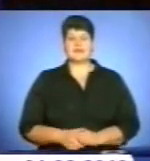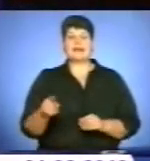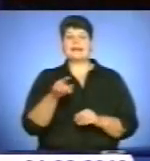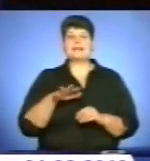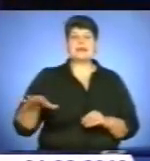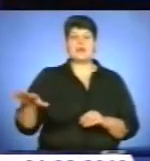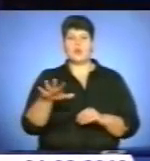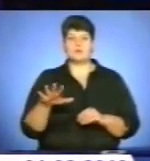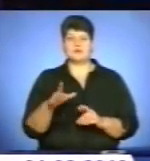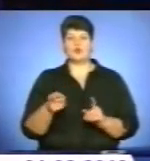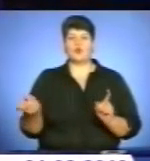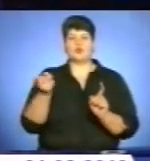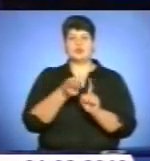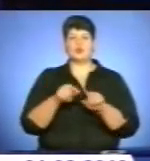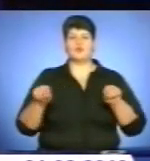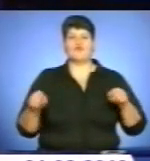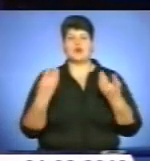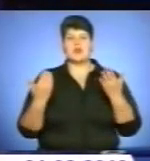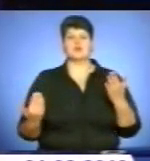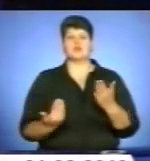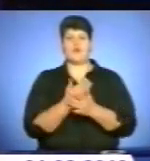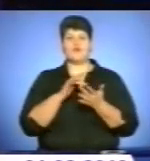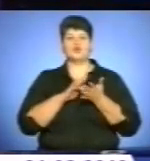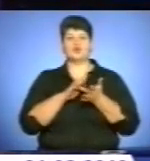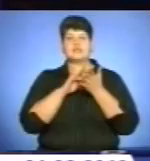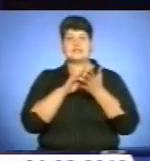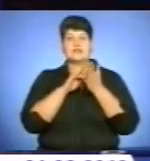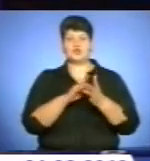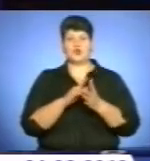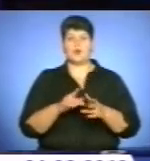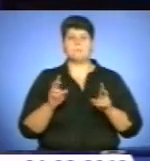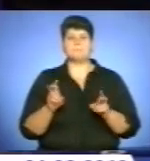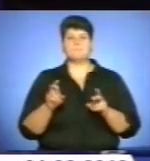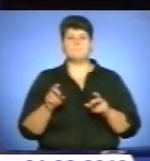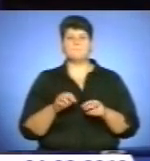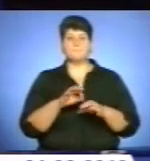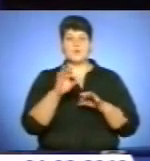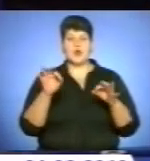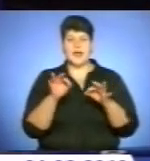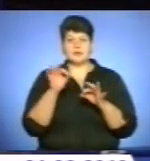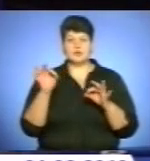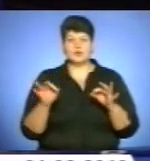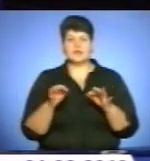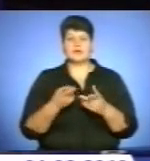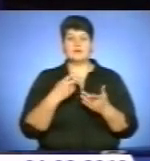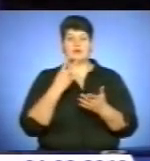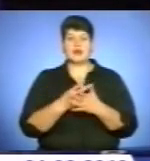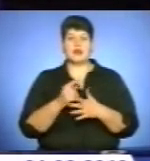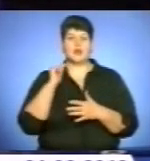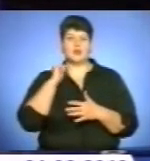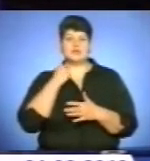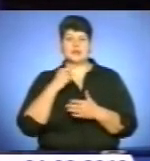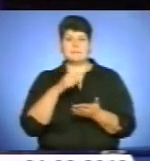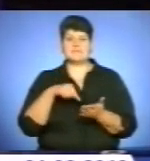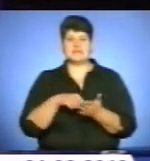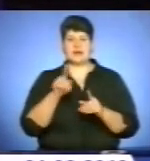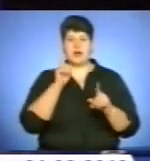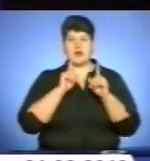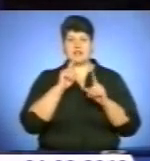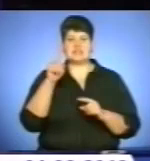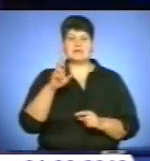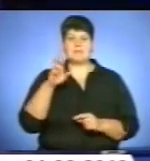Тернопільщина долучилася до створення нового туристичного проєкту «Шлях Гедеміновичів», який зініціювала Луцька міська рада. У Збаражі